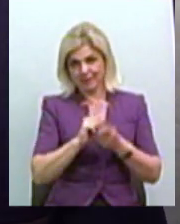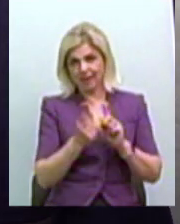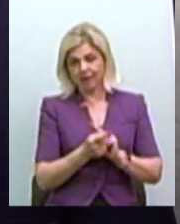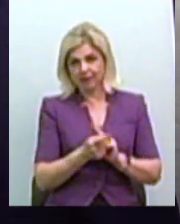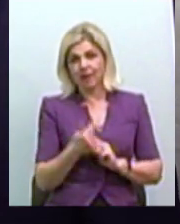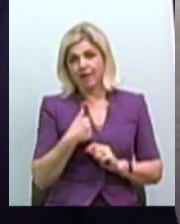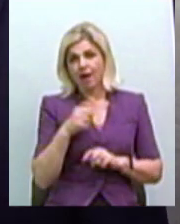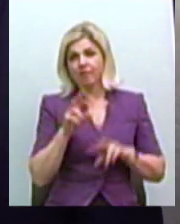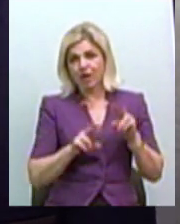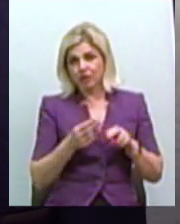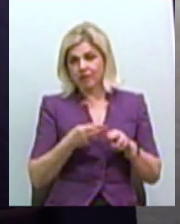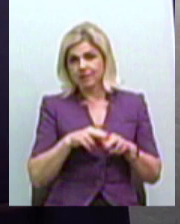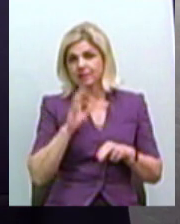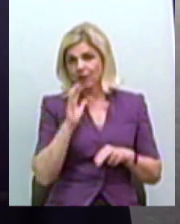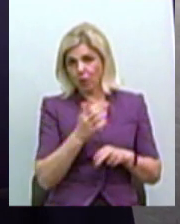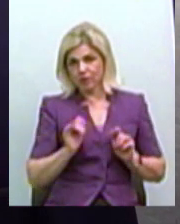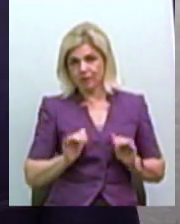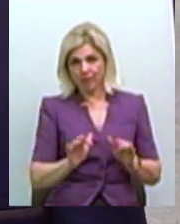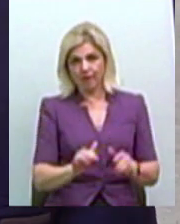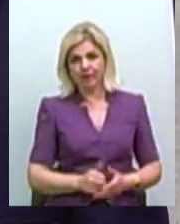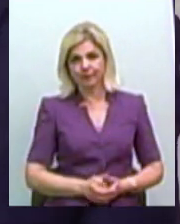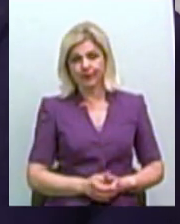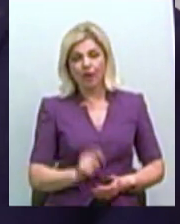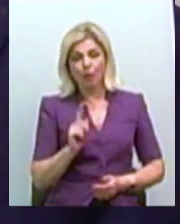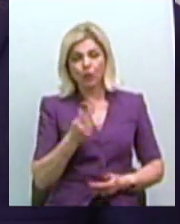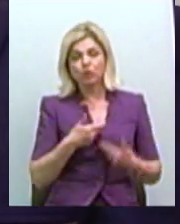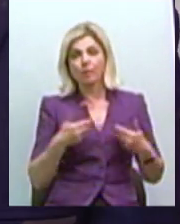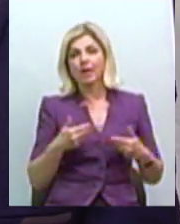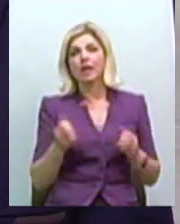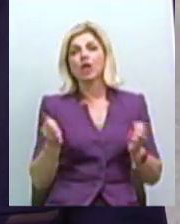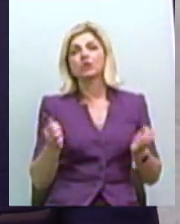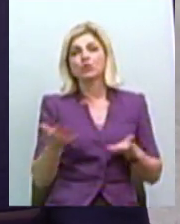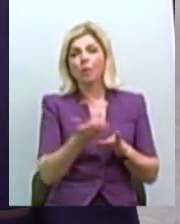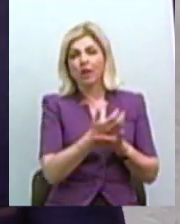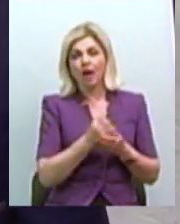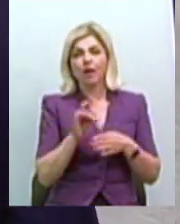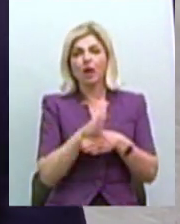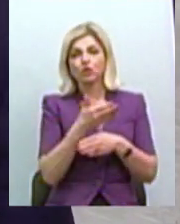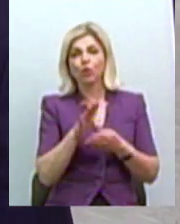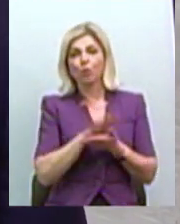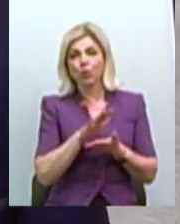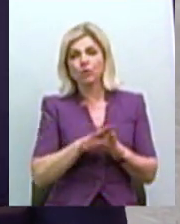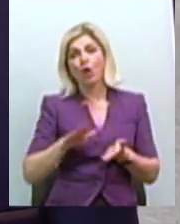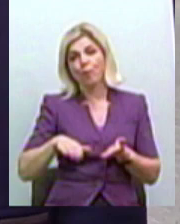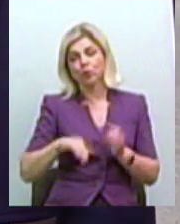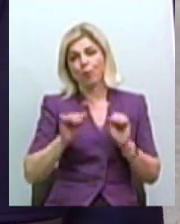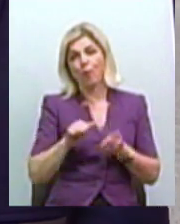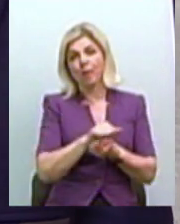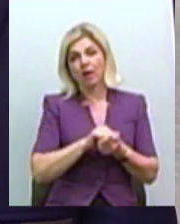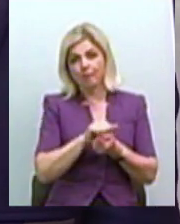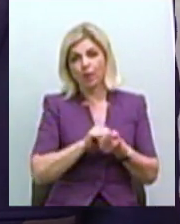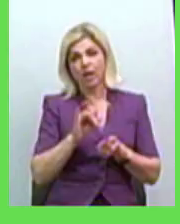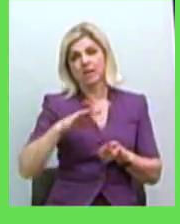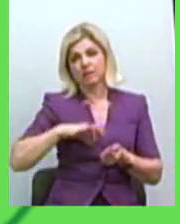я вважаю, що це дуже серйозна справа, оскільки ми збираємо, розсортуємо мусор, який потім можна переработати і